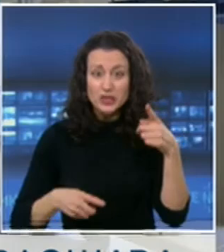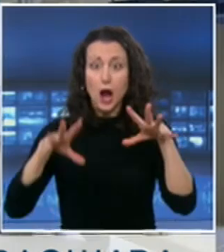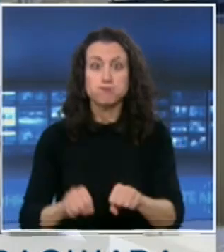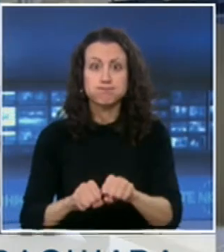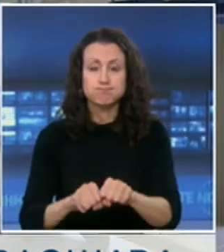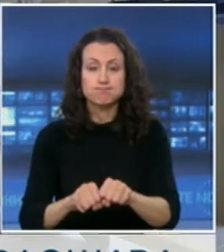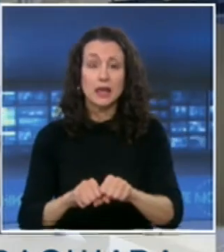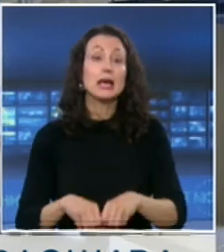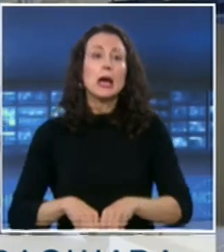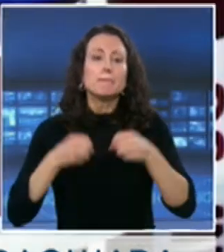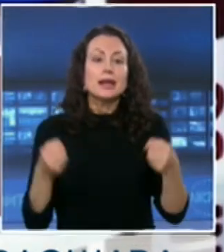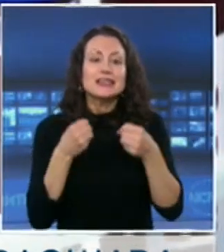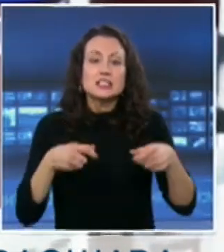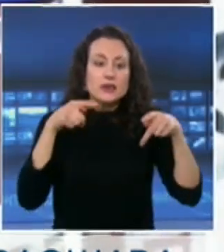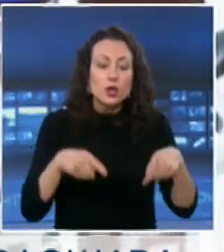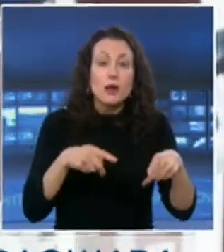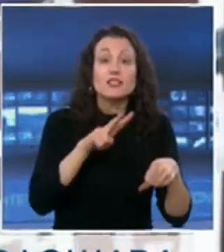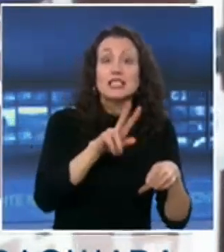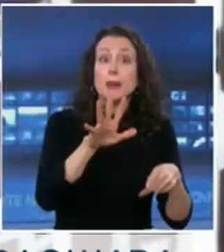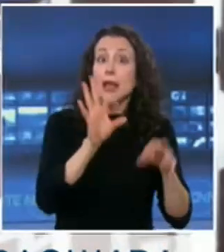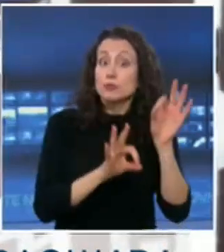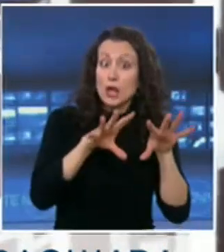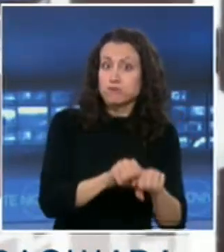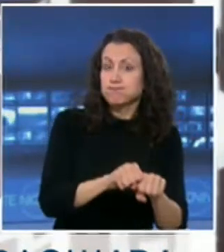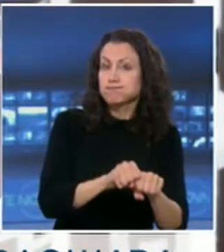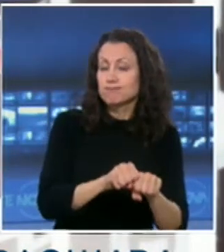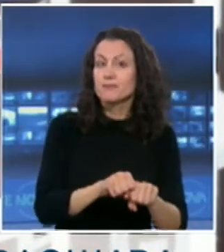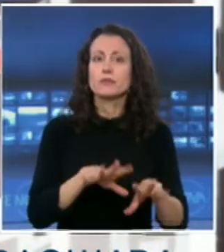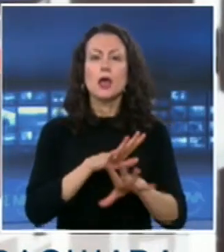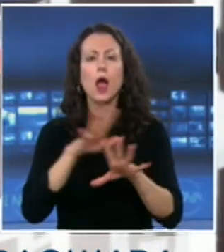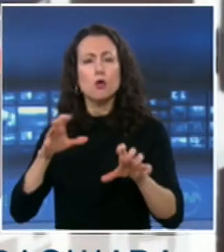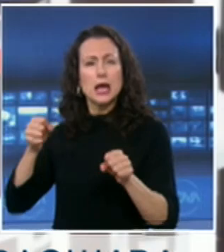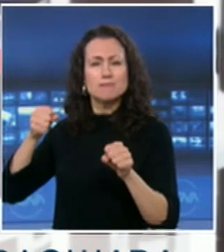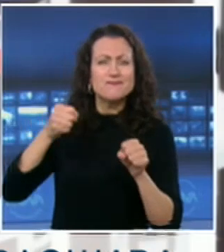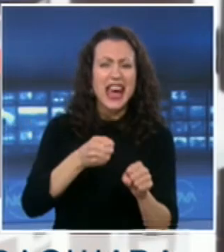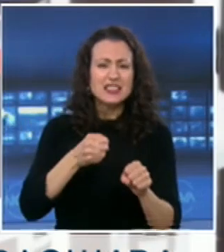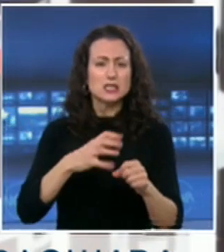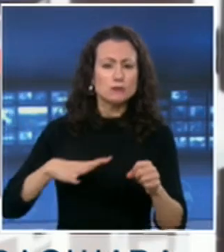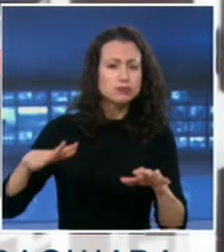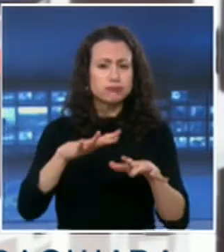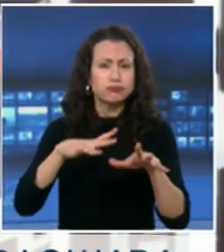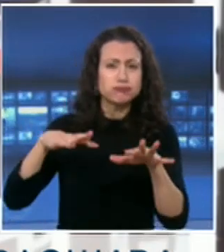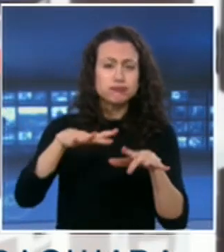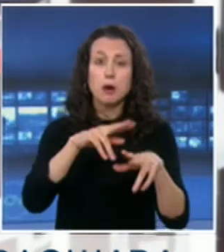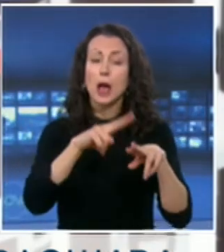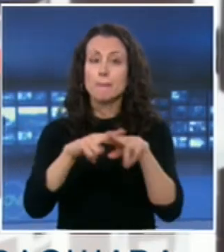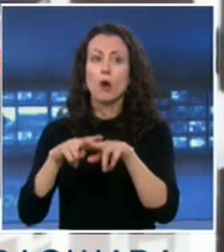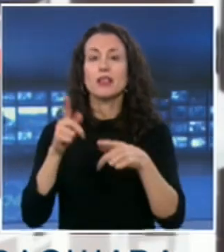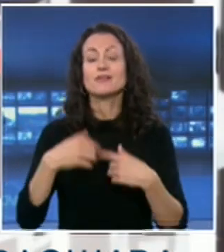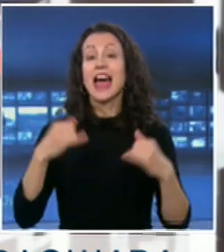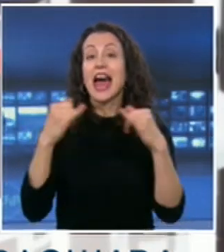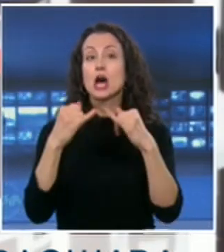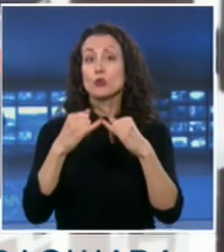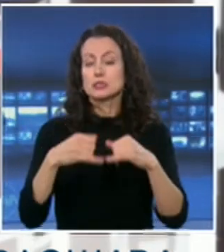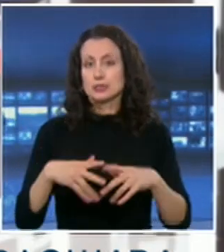легла заетостта е 25%. Под най-голям натиск са болниците в няколко области на страната, сред тях е и Русе. Бих